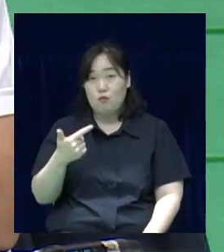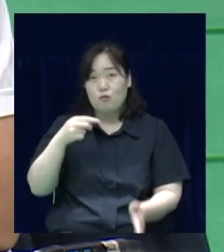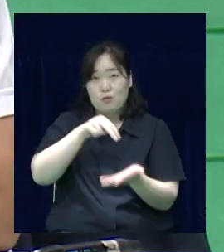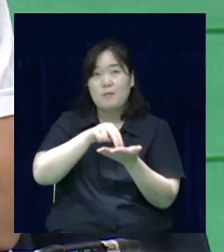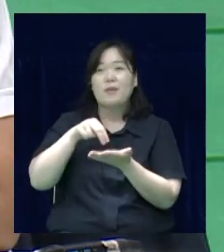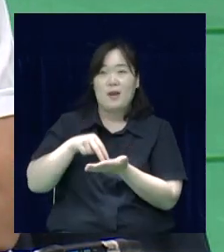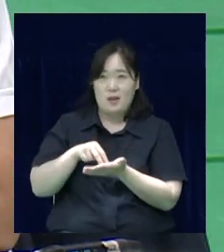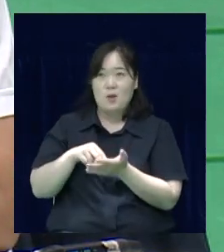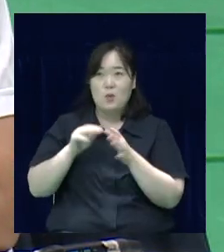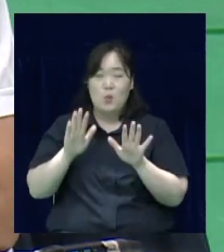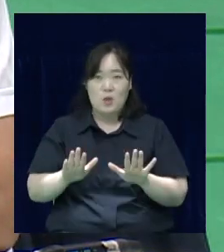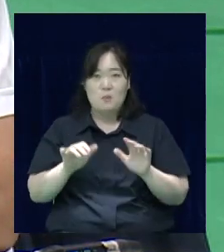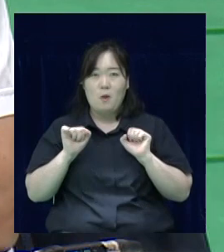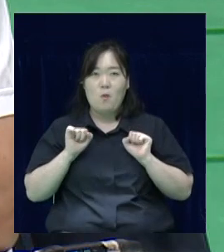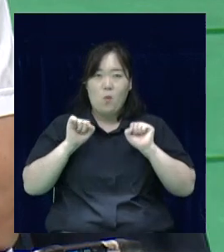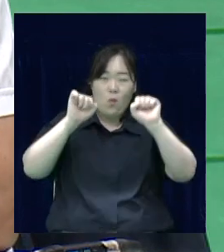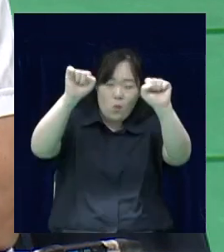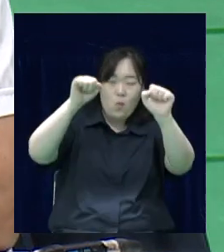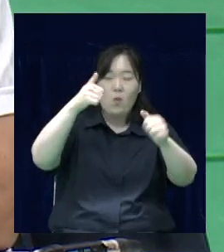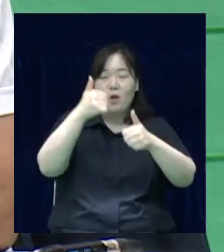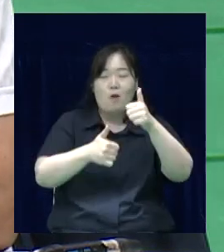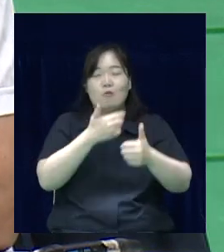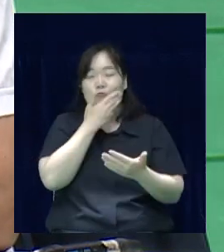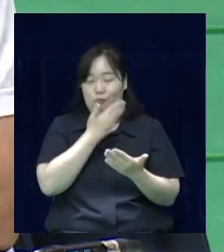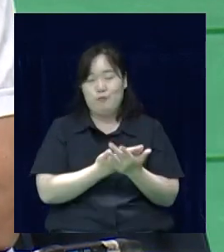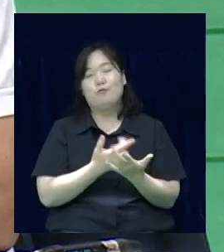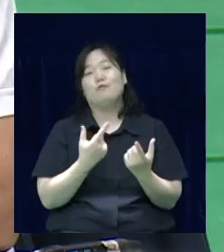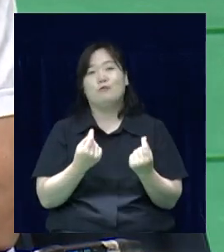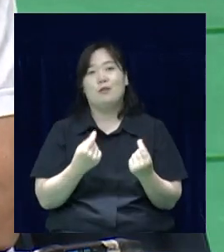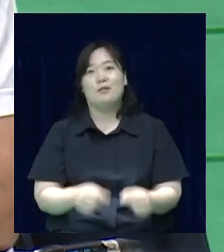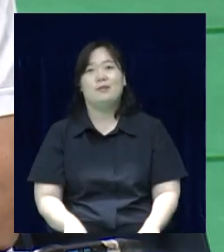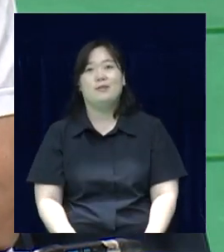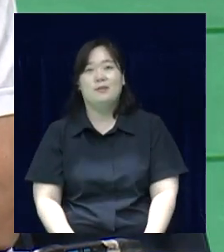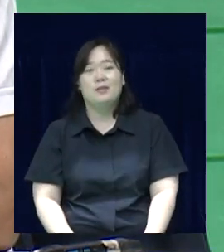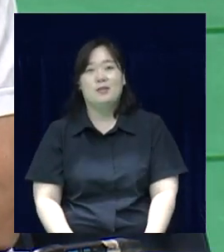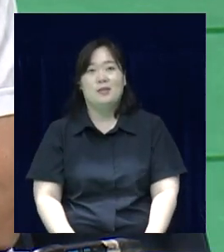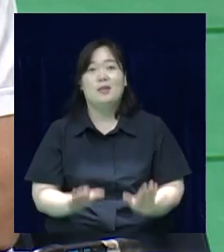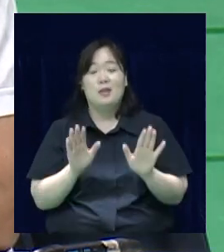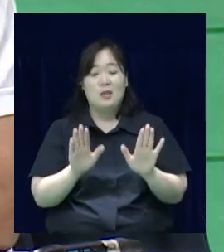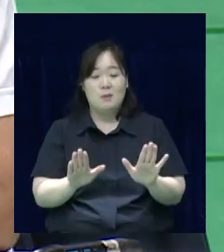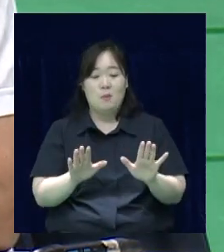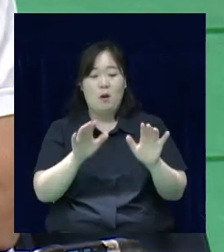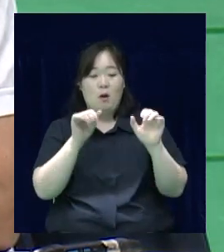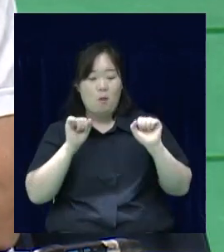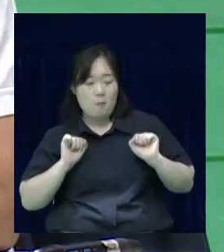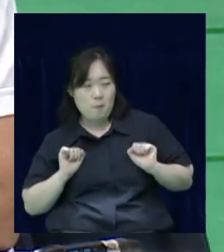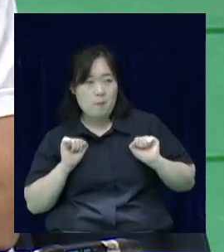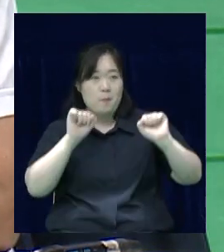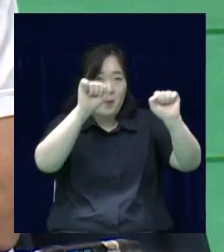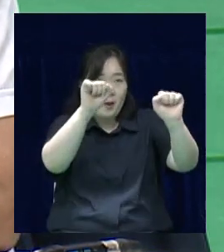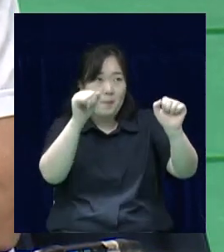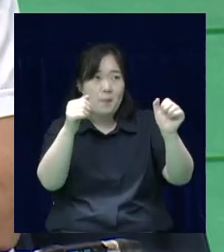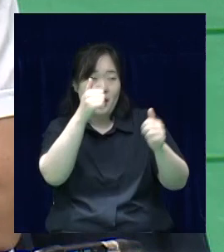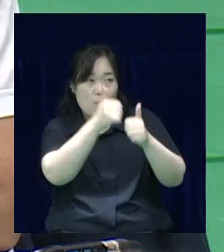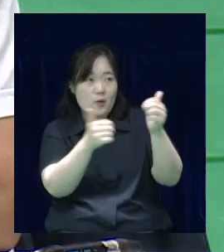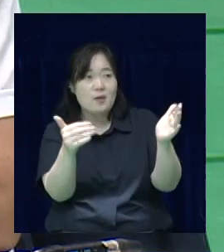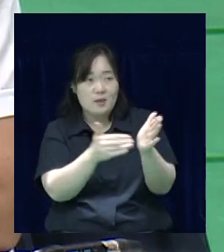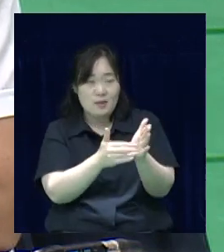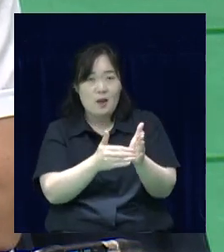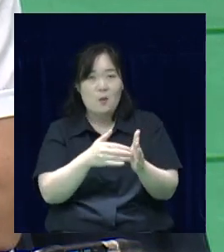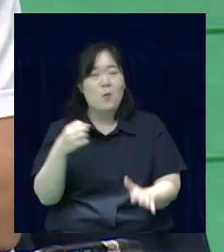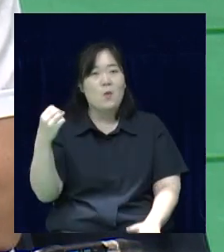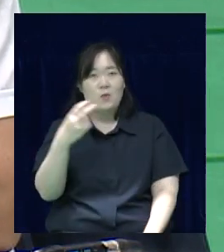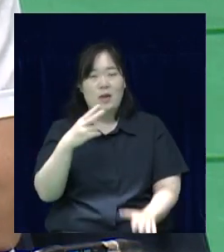웨이트리프팅이 너무나도 또 중요할 것 같습니다. 자 일단은 저희가 파워리프팅 경기를 좀 보내드렸고요. 잠시 후 돌아와서